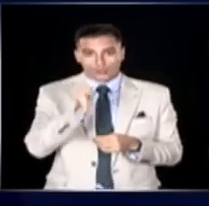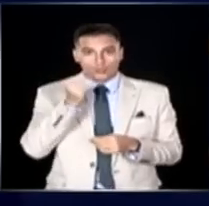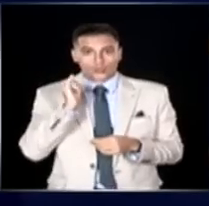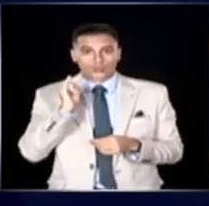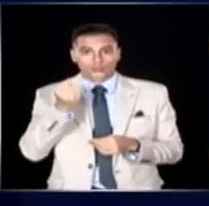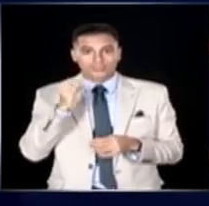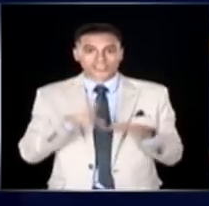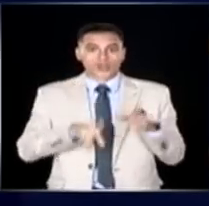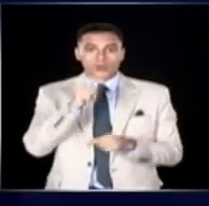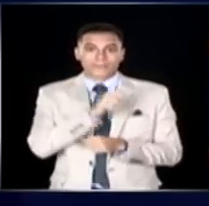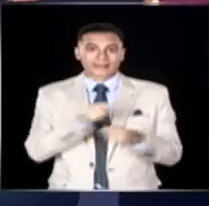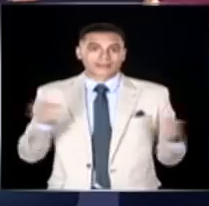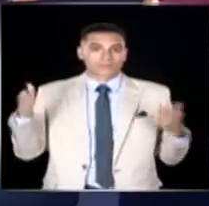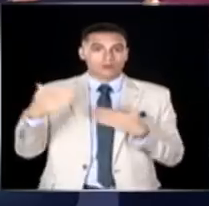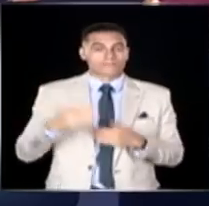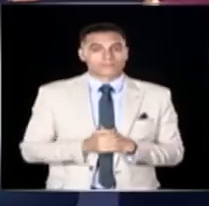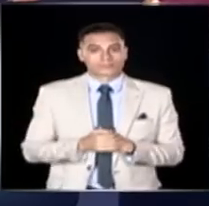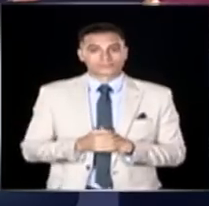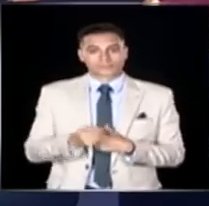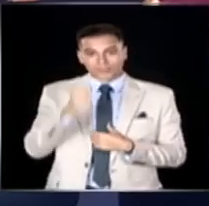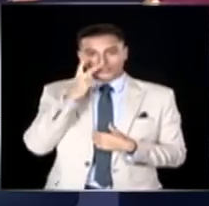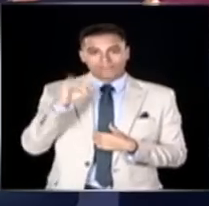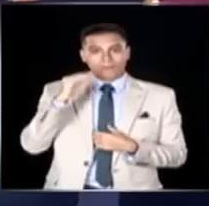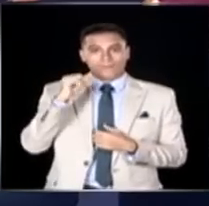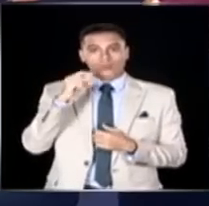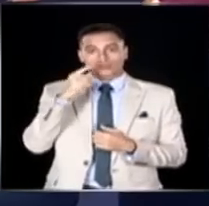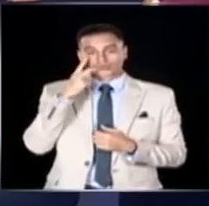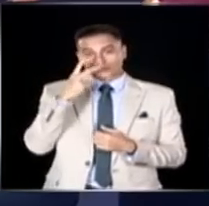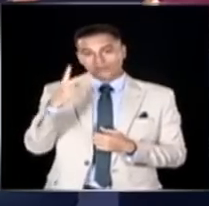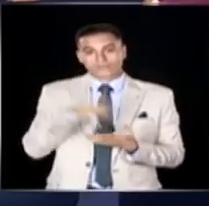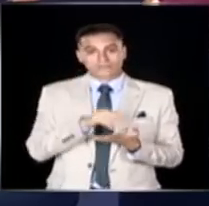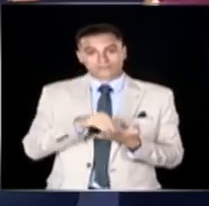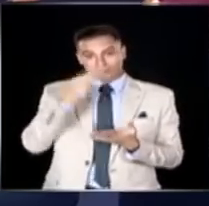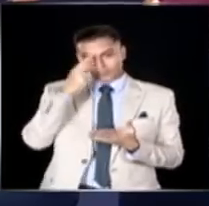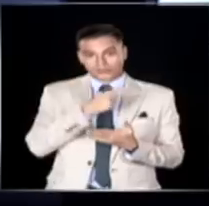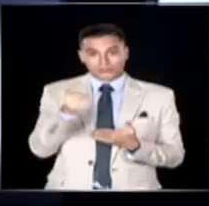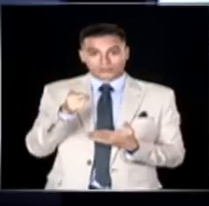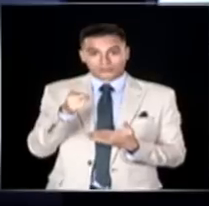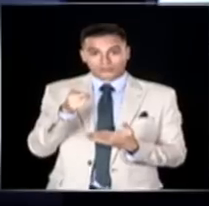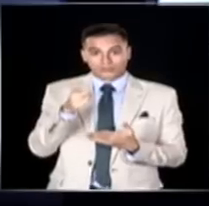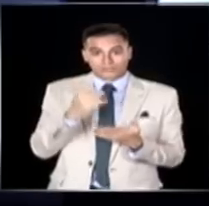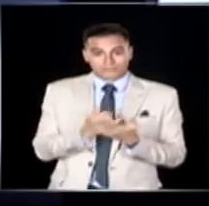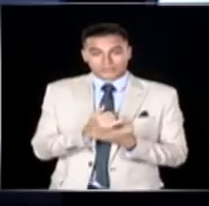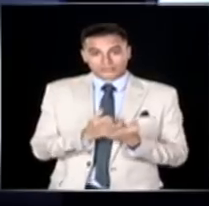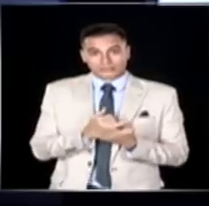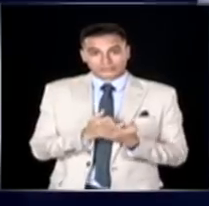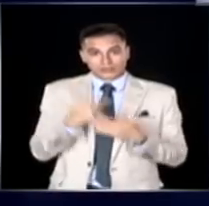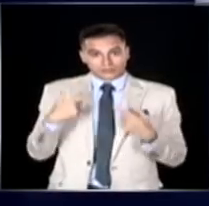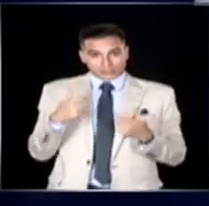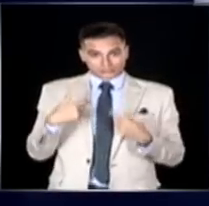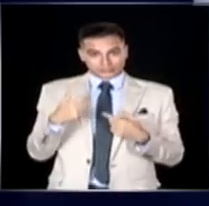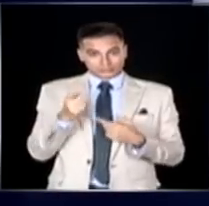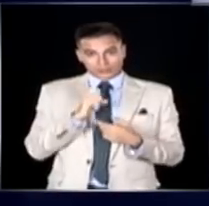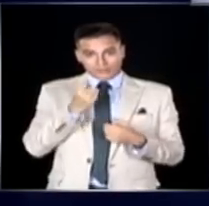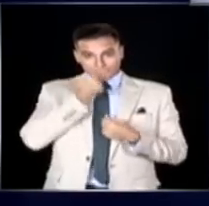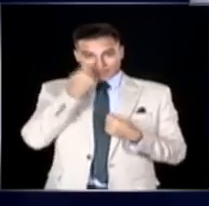41,500 كيلومتر مربع. ايه رايك يا محمود؟ مين يبتدي الاول؟ احنا نبتدي الاول. مدرسة مغاغة هتبتدي الاول،